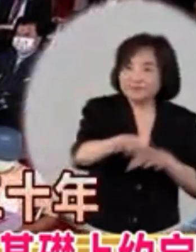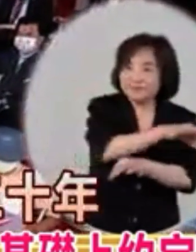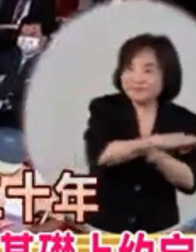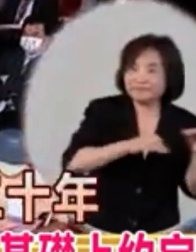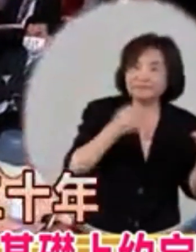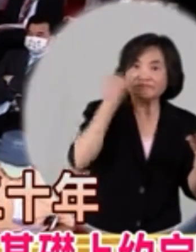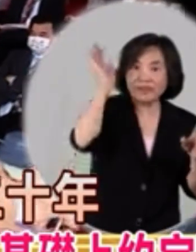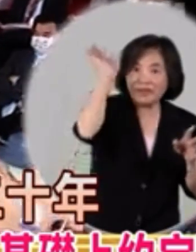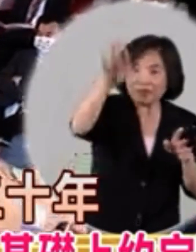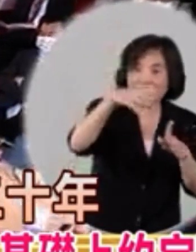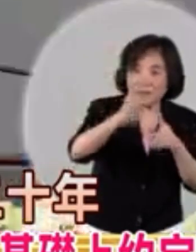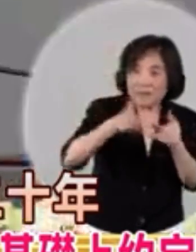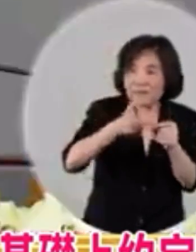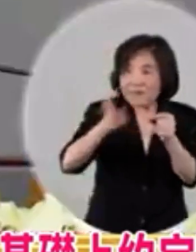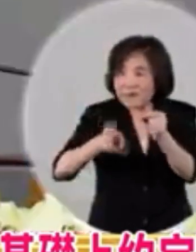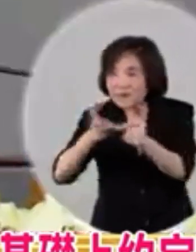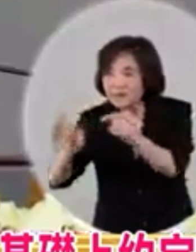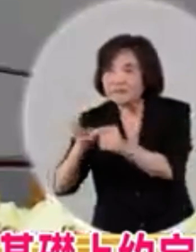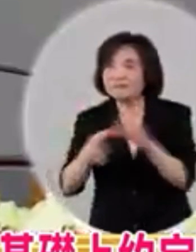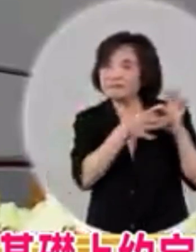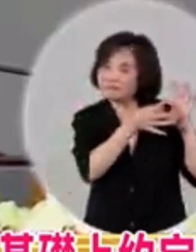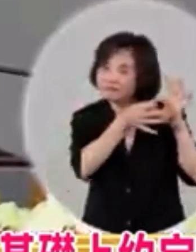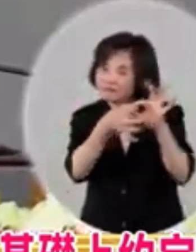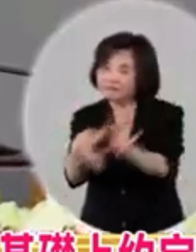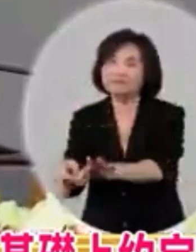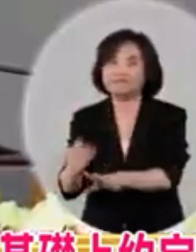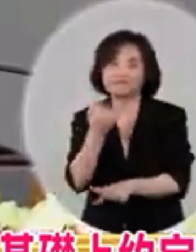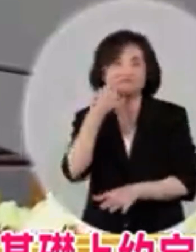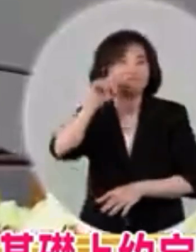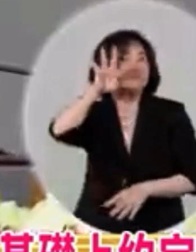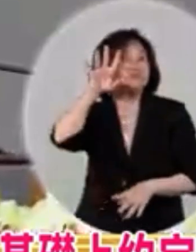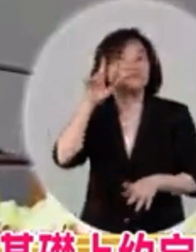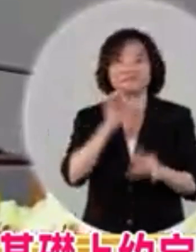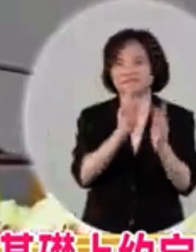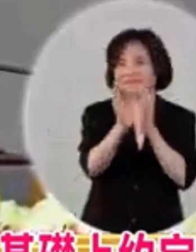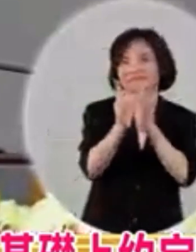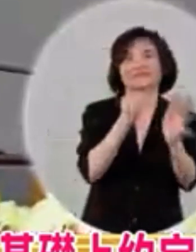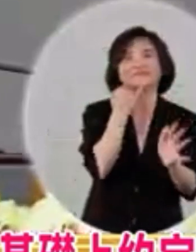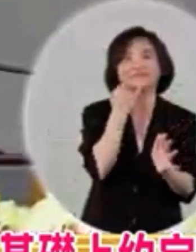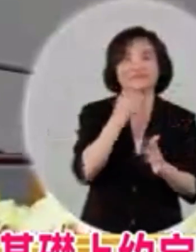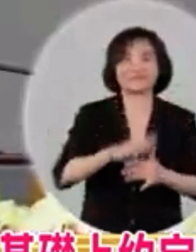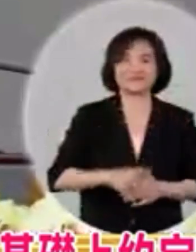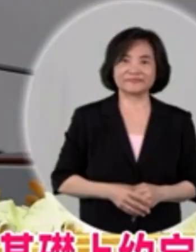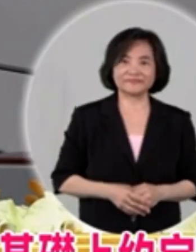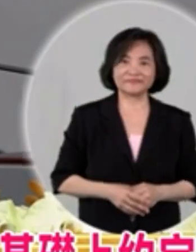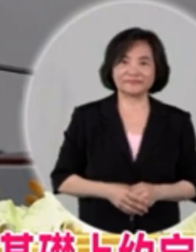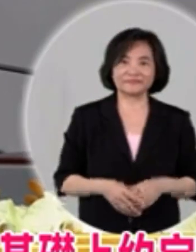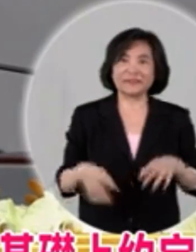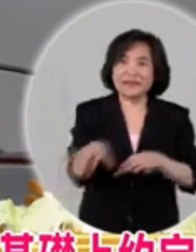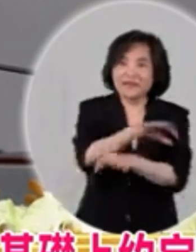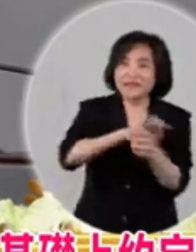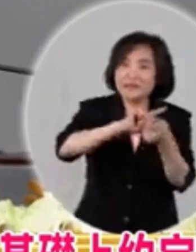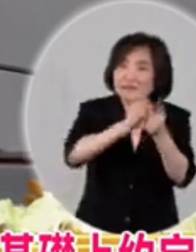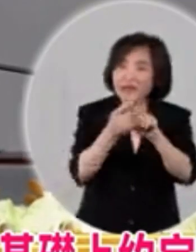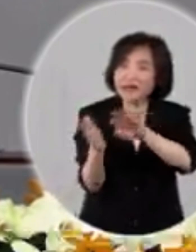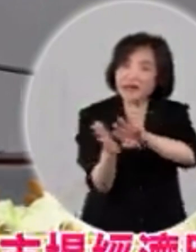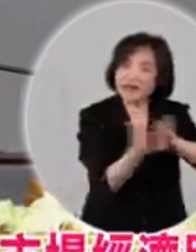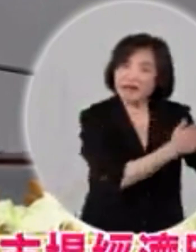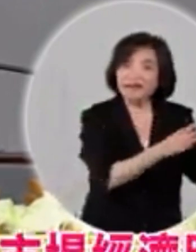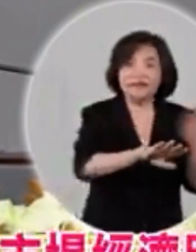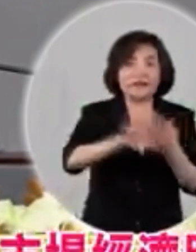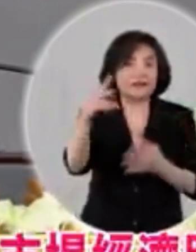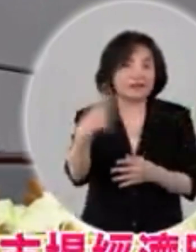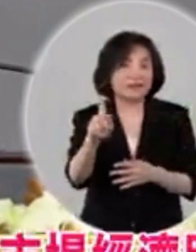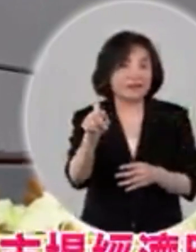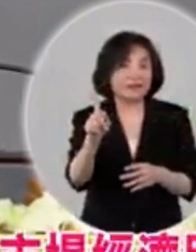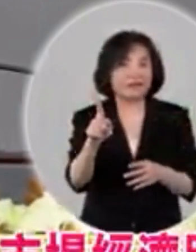一个30年继续发光发热。除了经济转型之外，我们